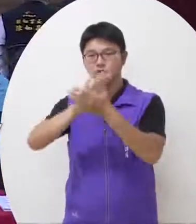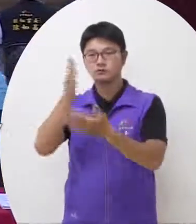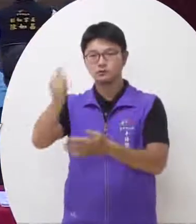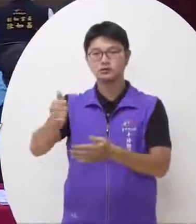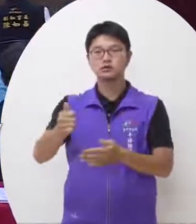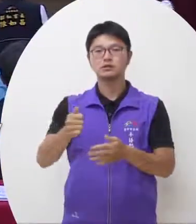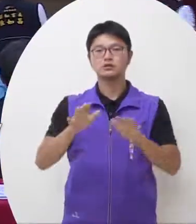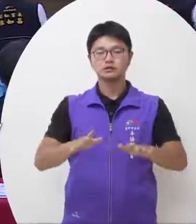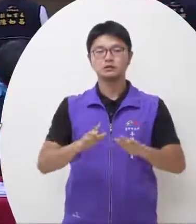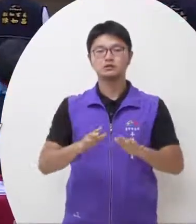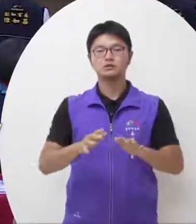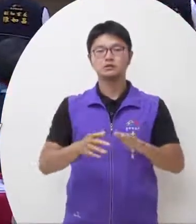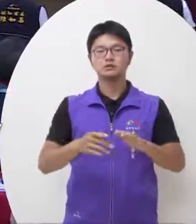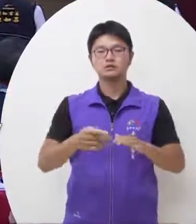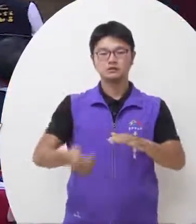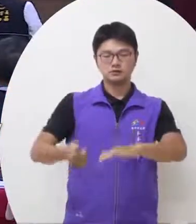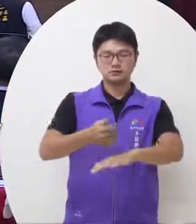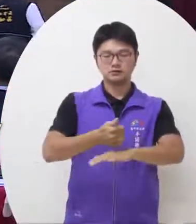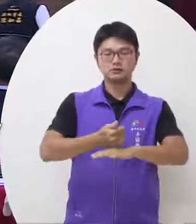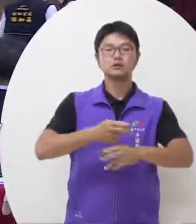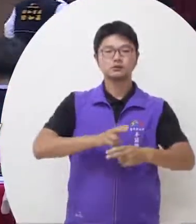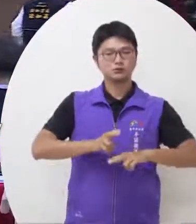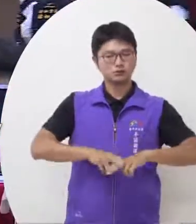前方座位就座。